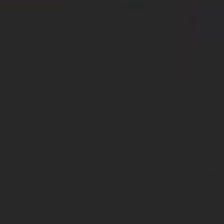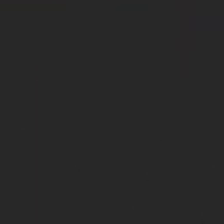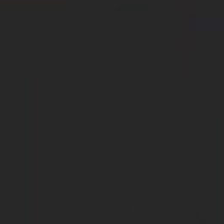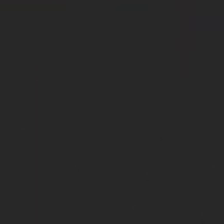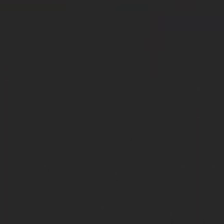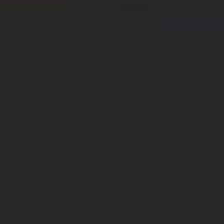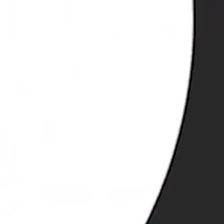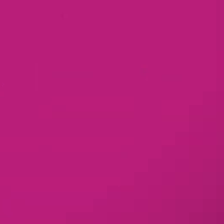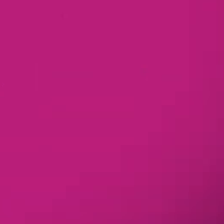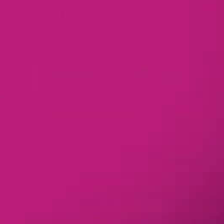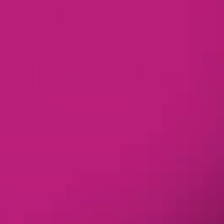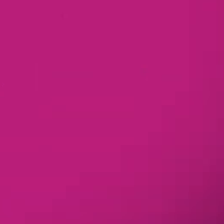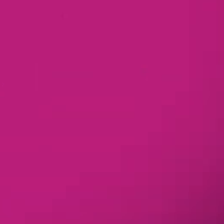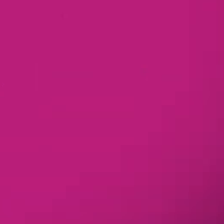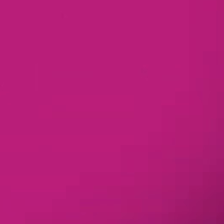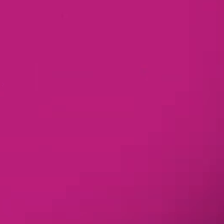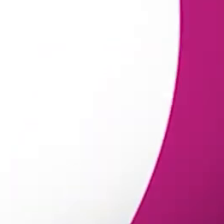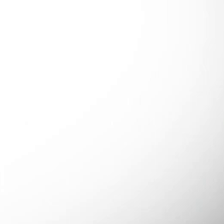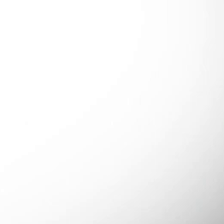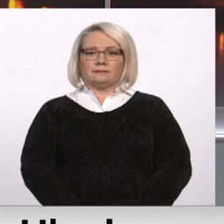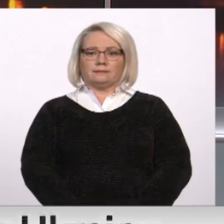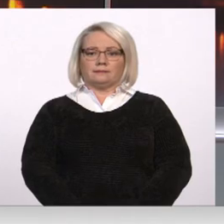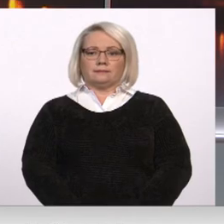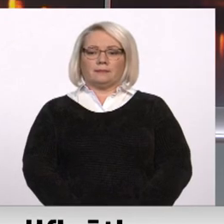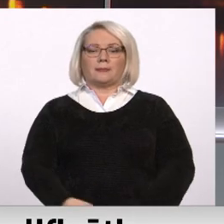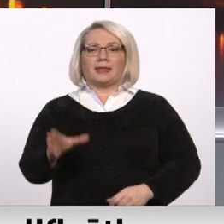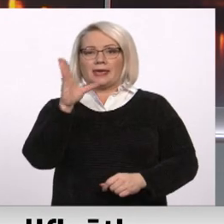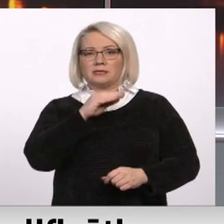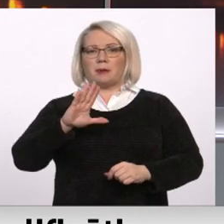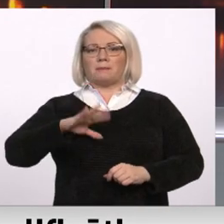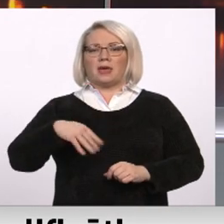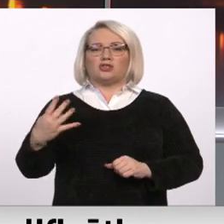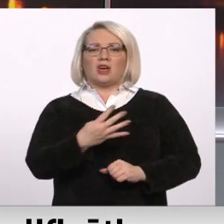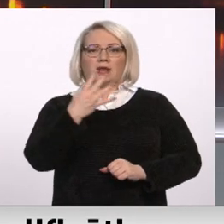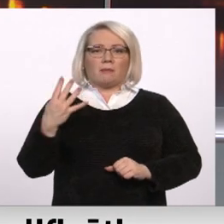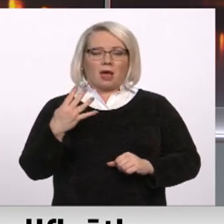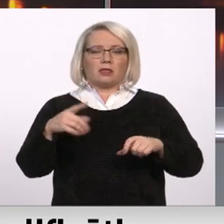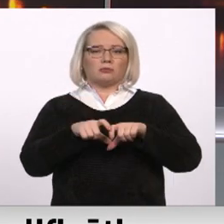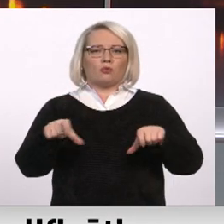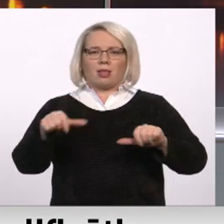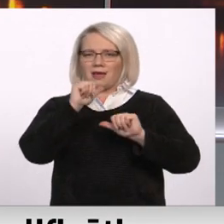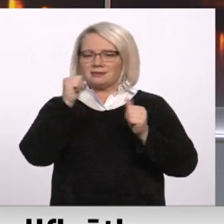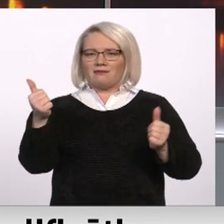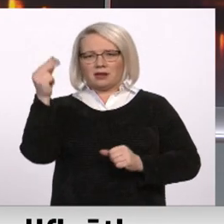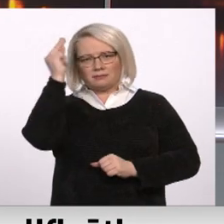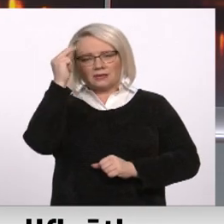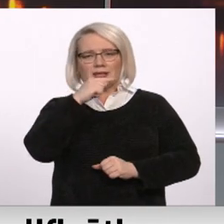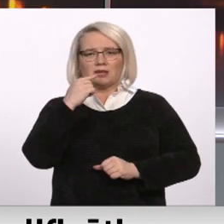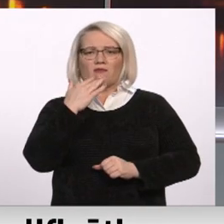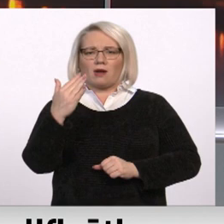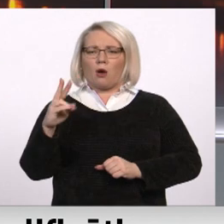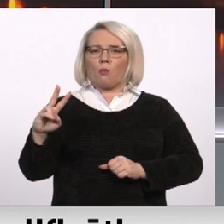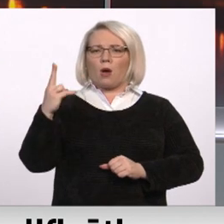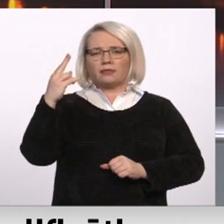Re, viss ēters ir te! Iespējams, jau pēc 4 gadiem skolās vairs nevarēs apgūt krievu valodu kā